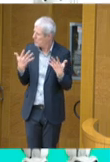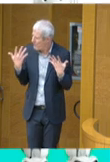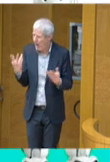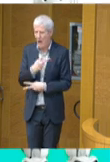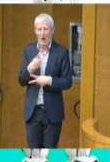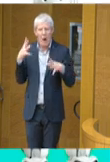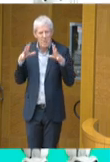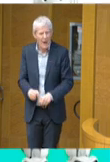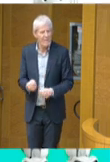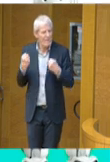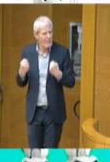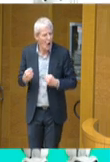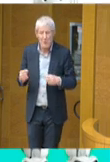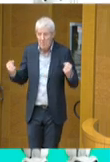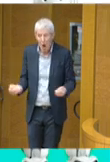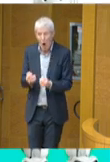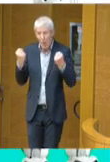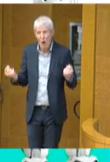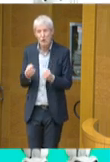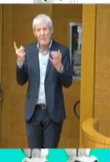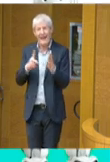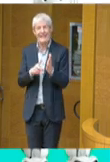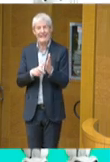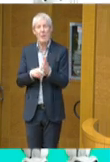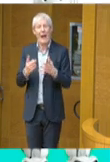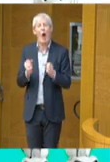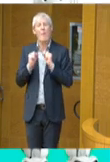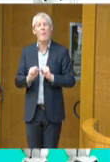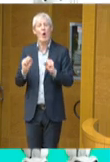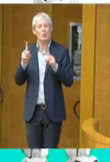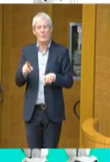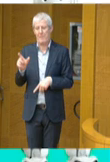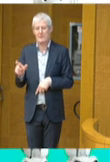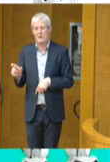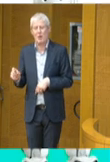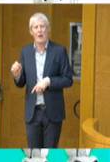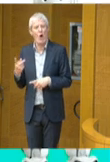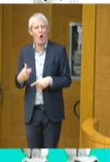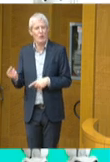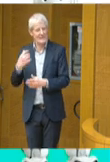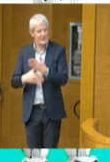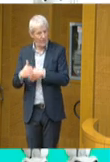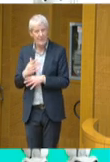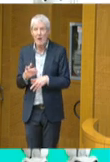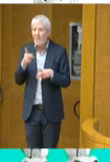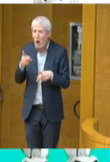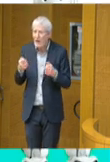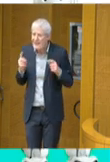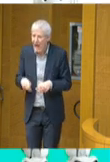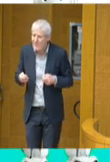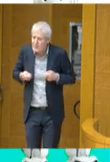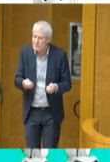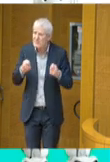il vostro impegno costante verso la promozione dei diritti e delle opportunità delle persone con disabilità. Siate promotori